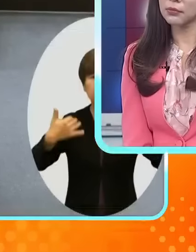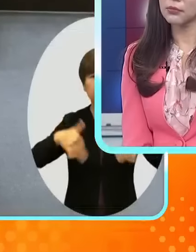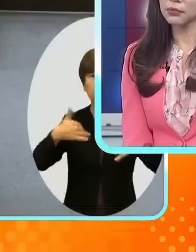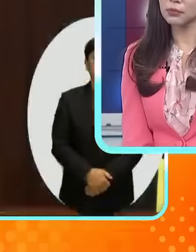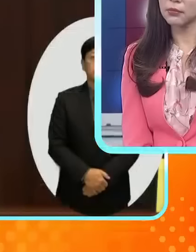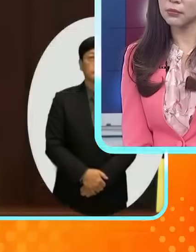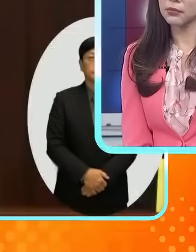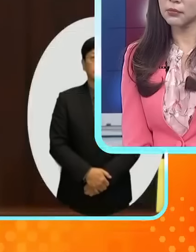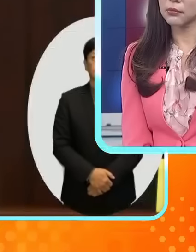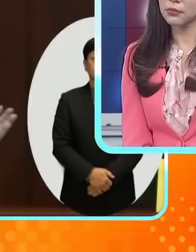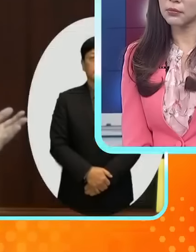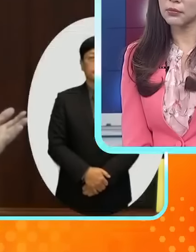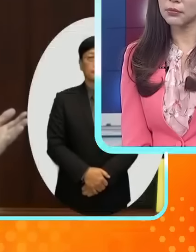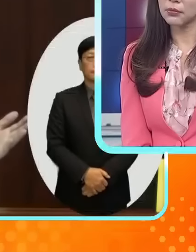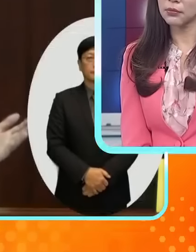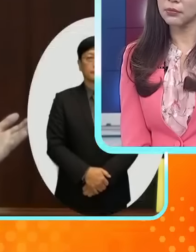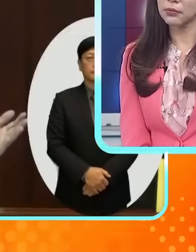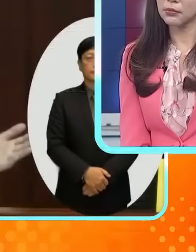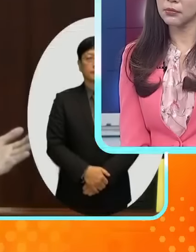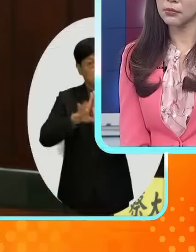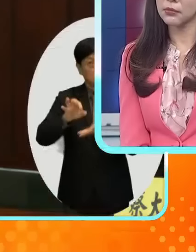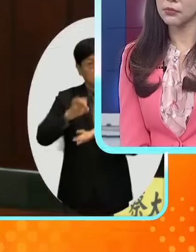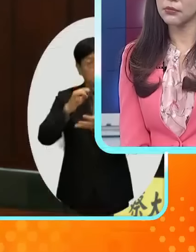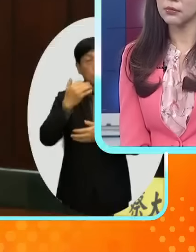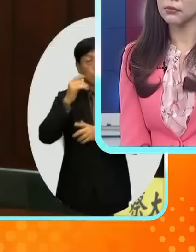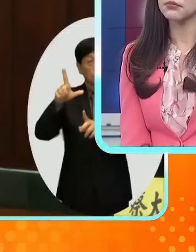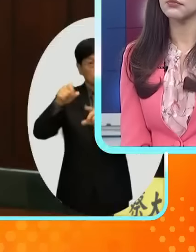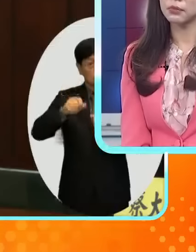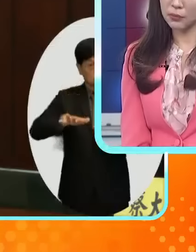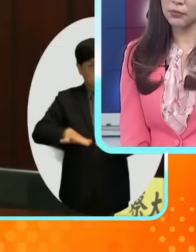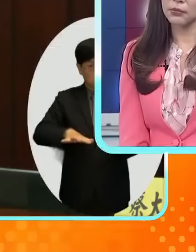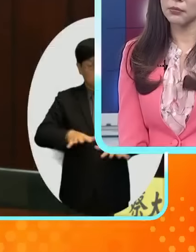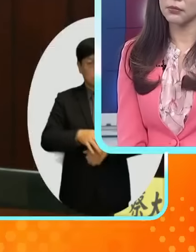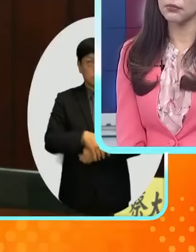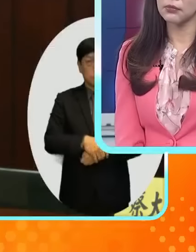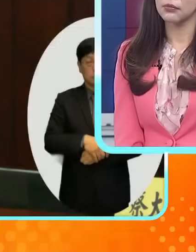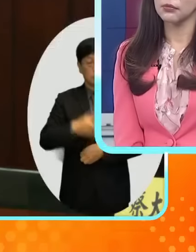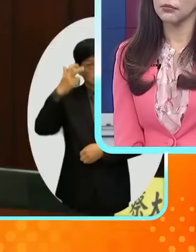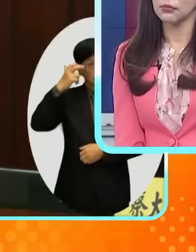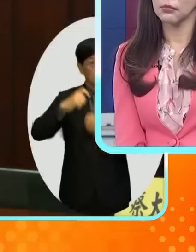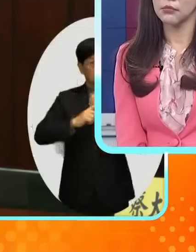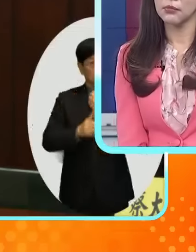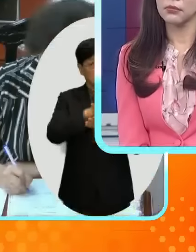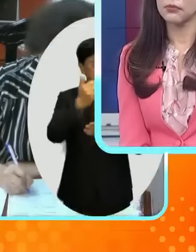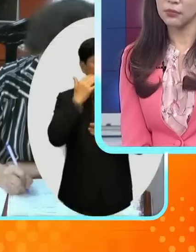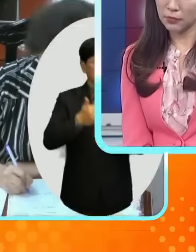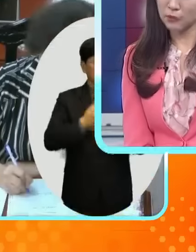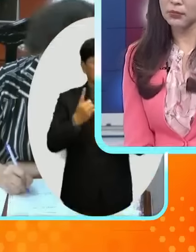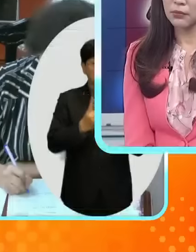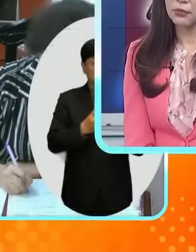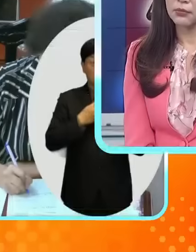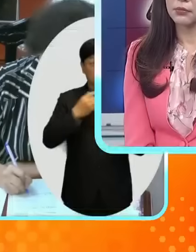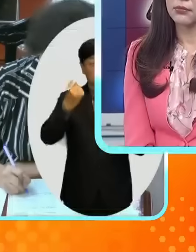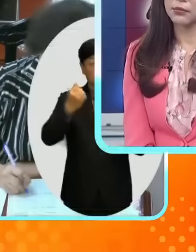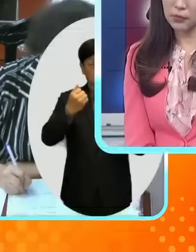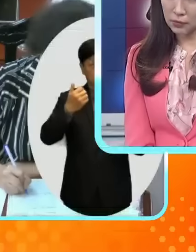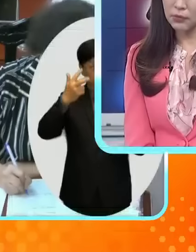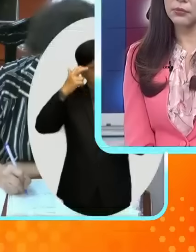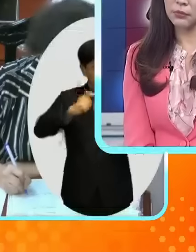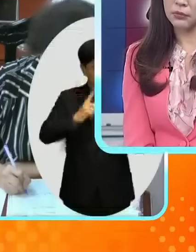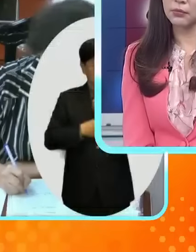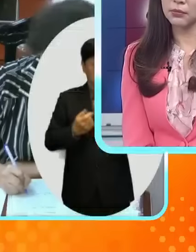不做？因为你们传唤啊，陈吉仲就是不来啊，那不是就可以开闸了吗？那为什么不